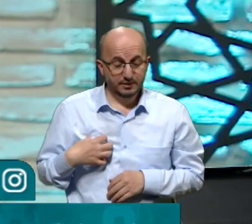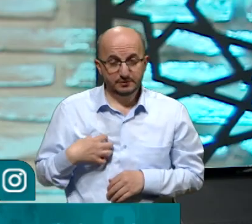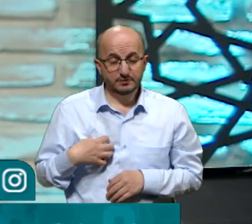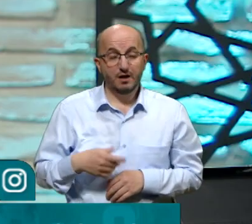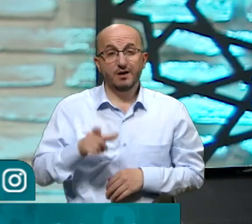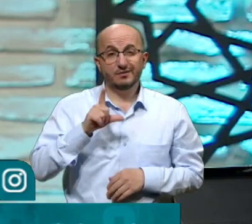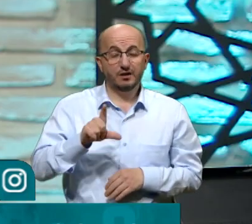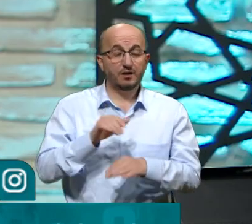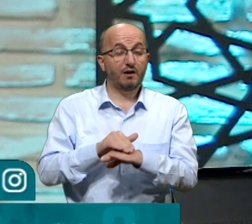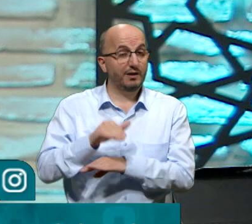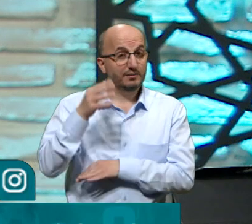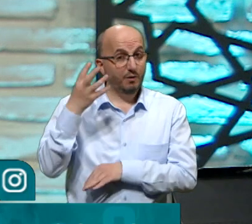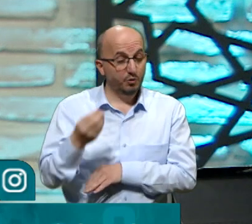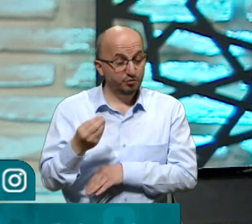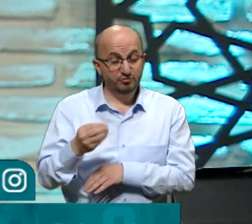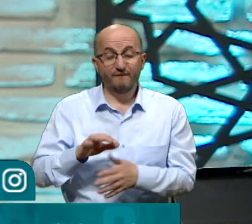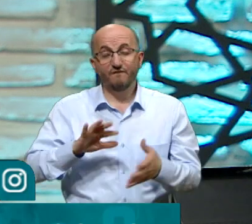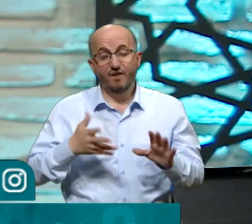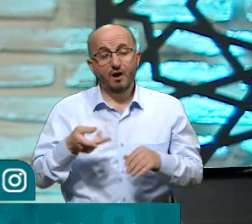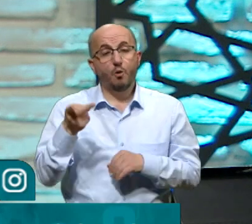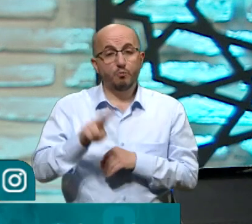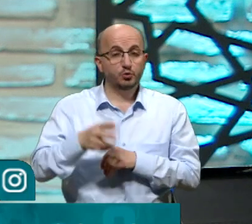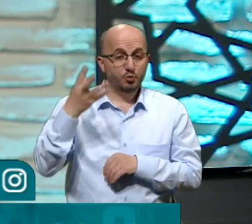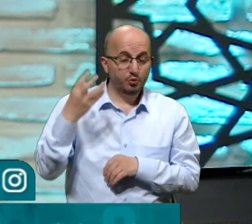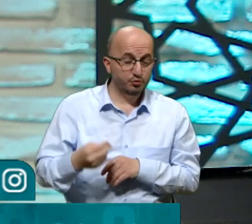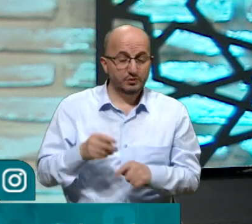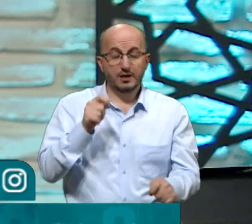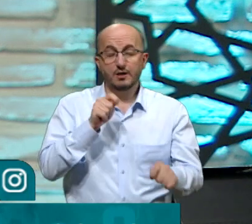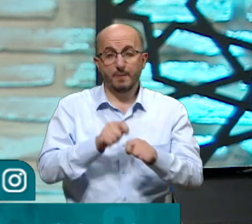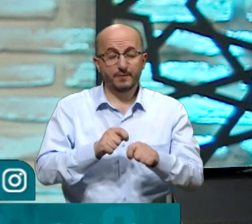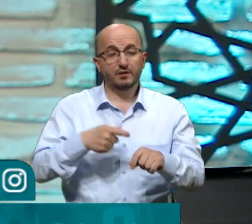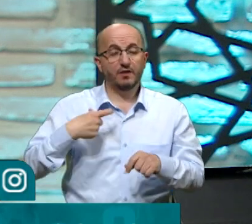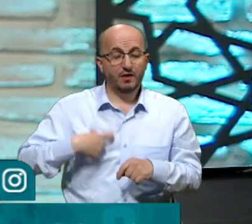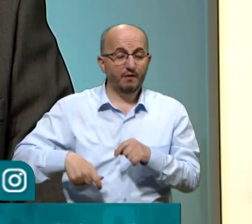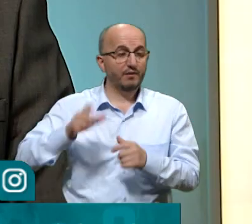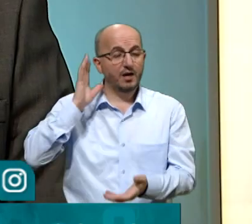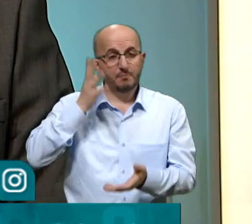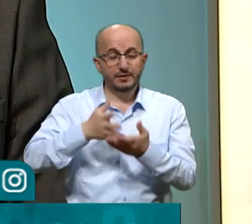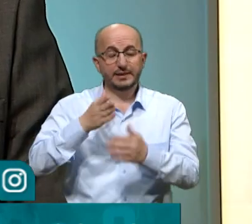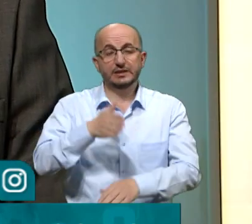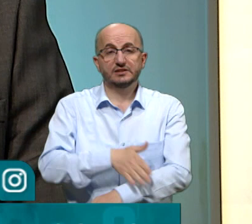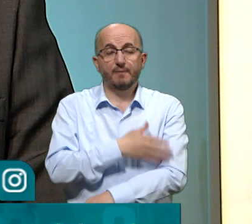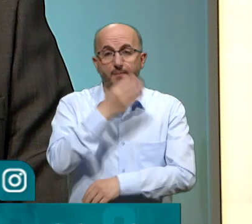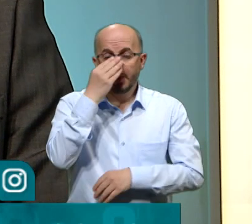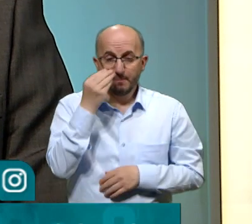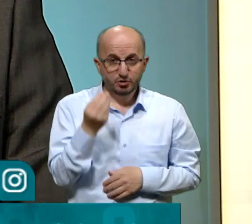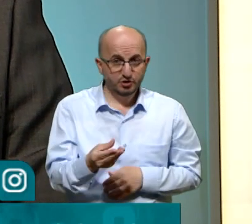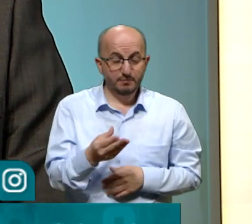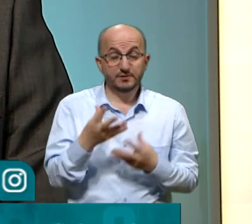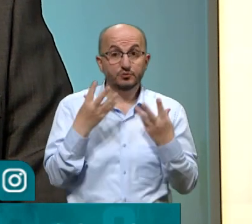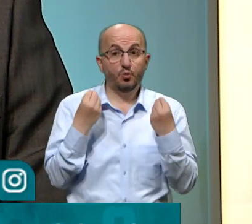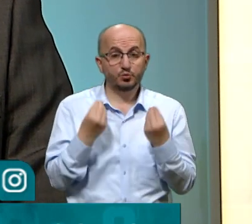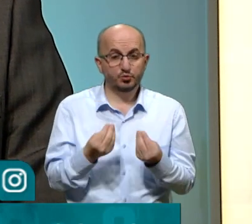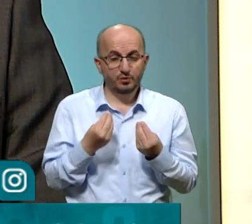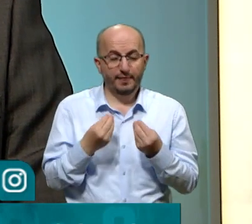gerek hayatta olsunlar g O ölmüş olsunlar yaptıkları nafile ibadetlerin sevabına bağışlaması çok